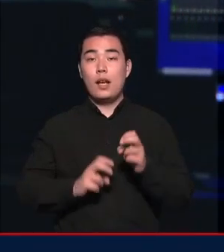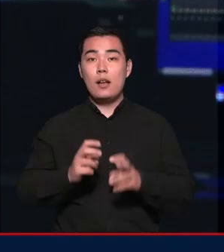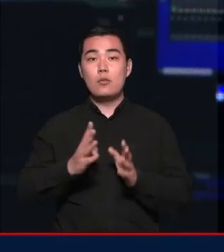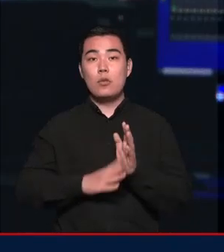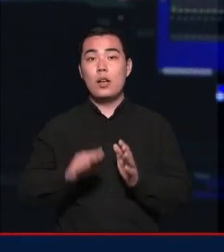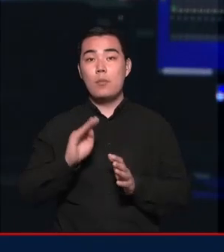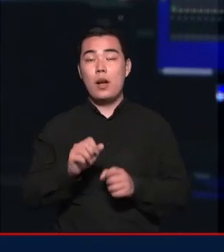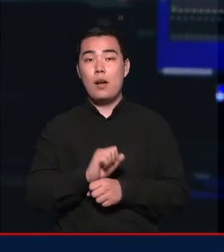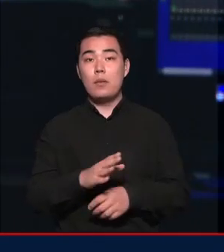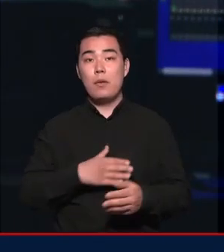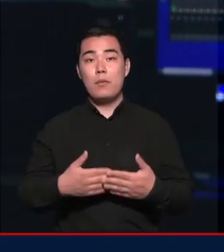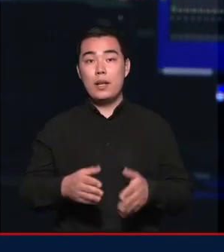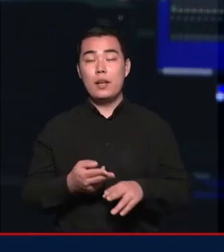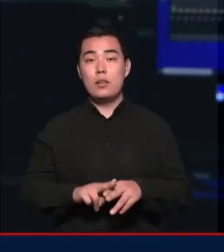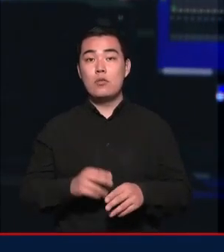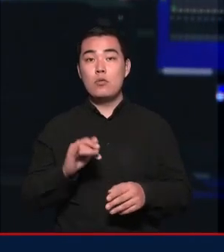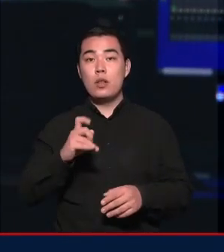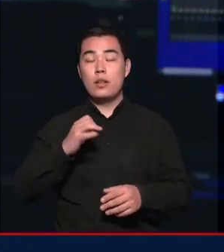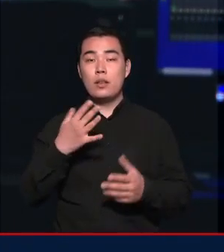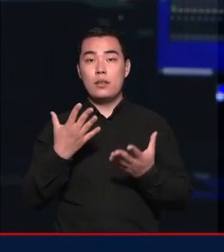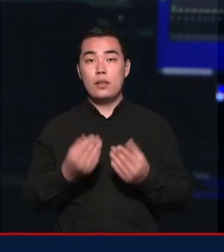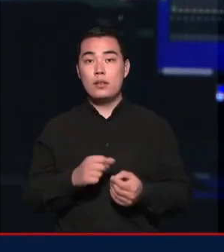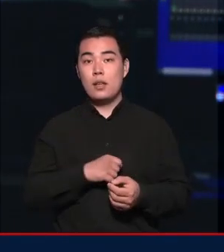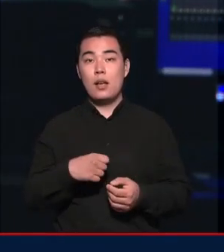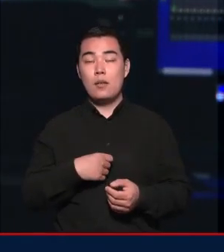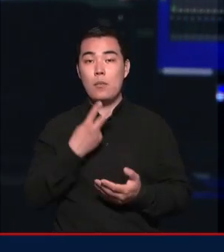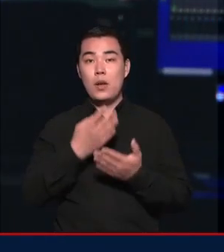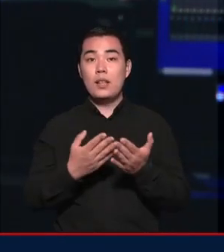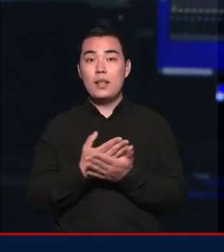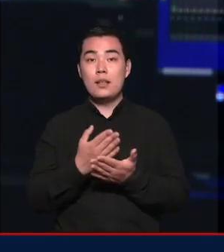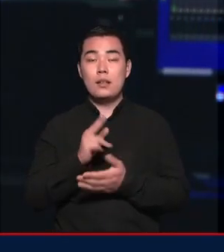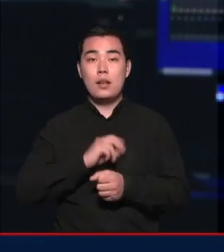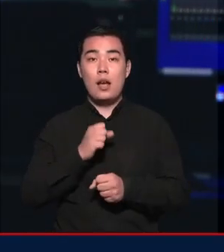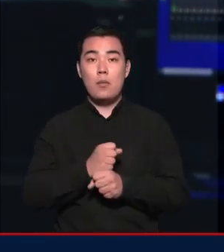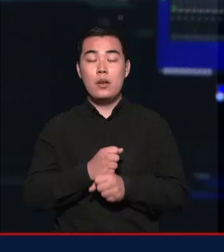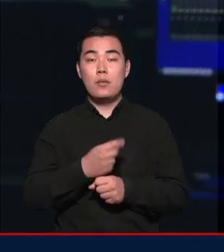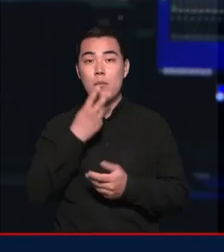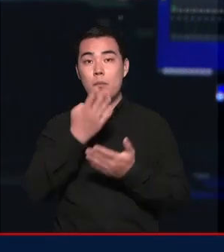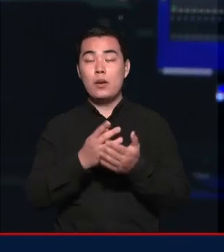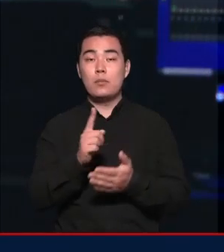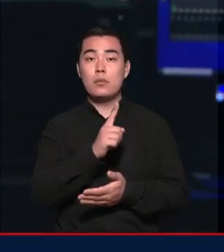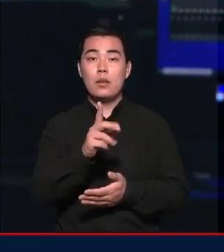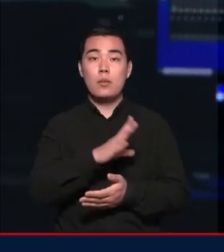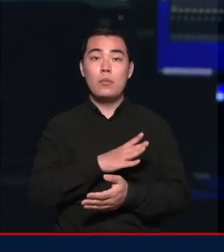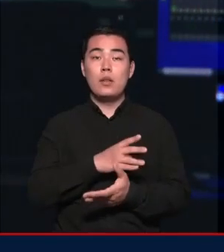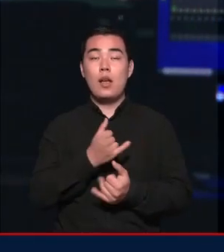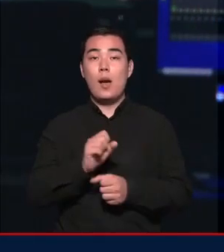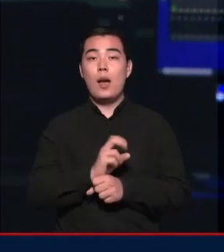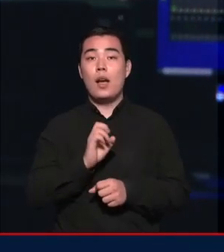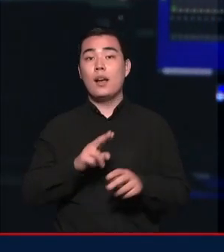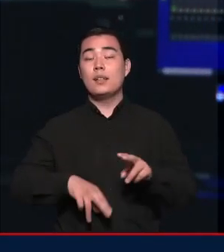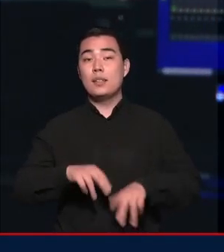автокөлік шыққан екен. Журналистер күні қарсаңда кәсіпорын бұқаралық ақпарат құралдары өкілдеріне экскурсия ұйымдастырды. Автомобильдердің